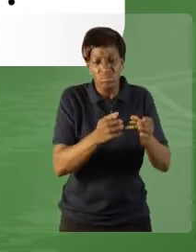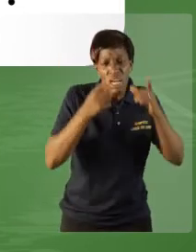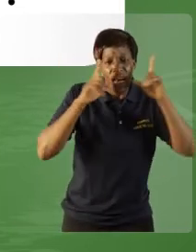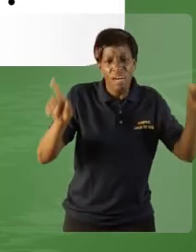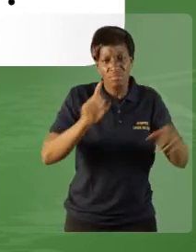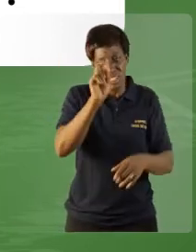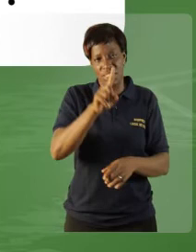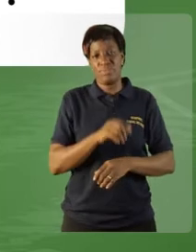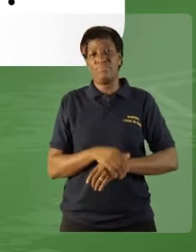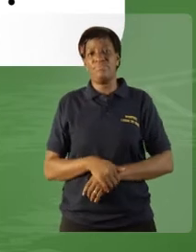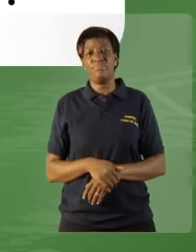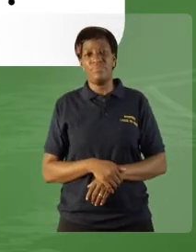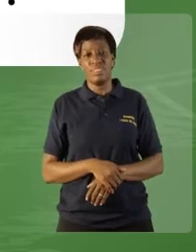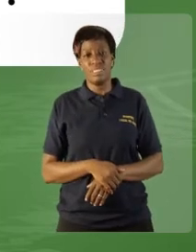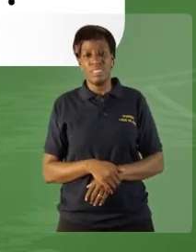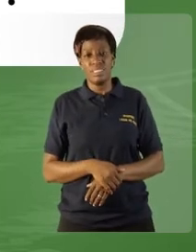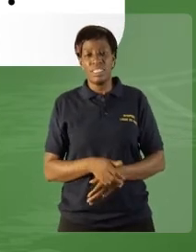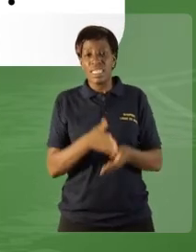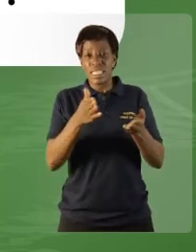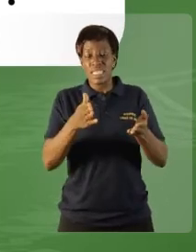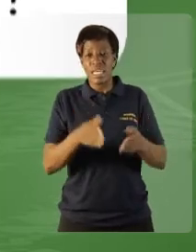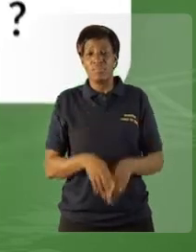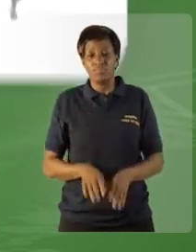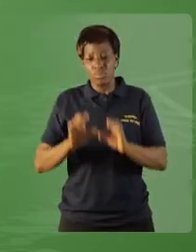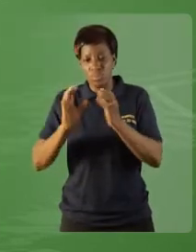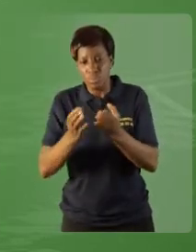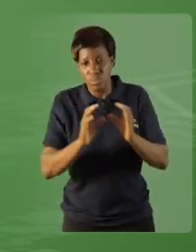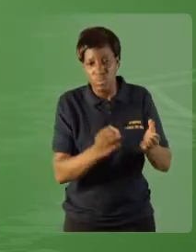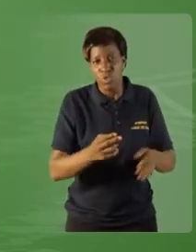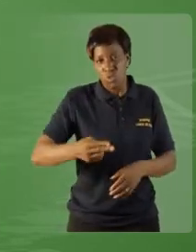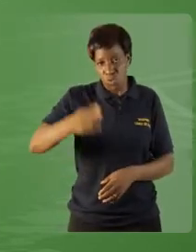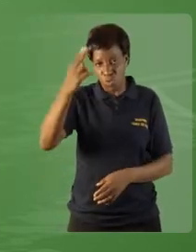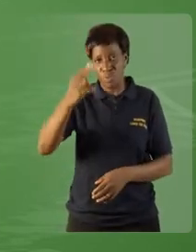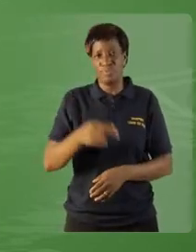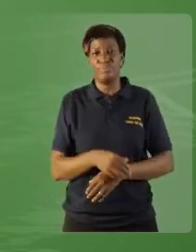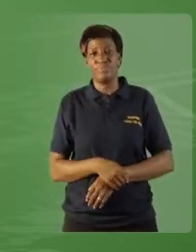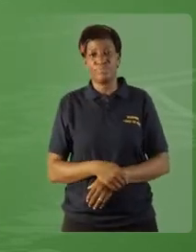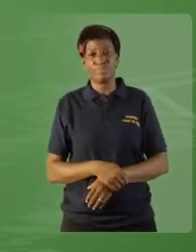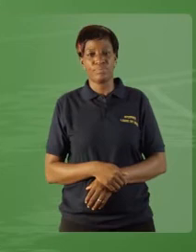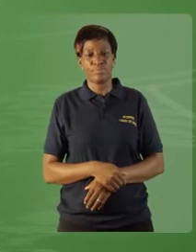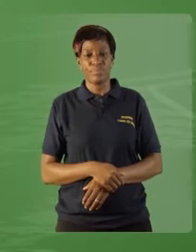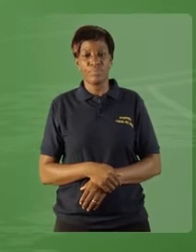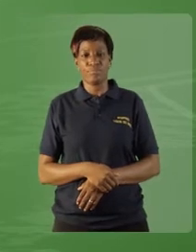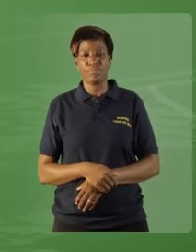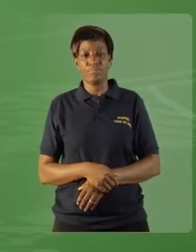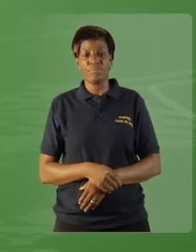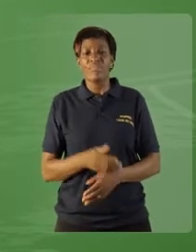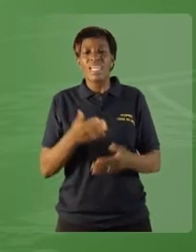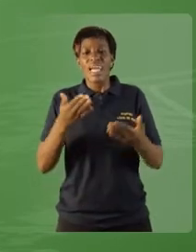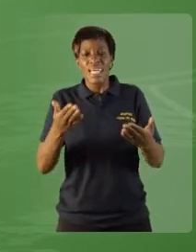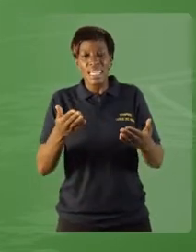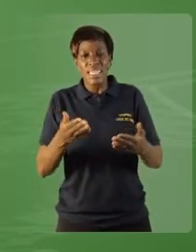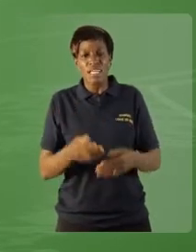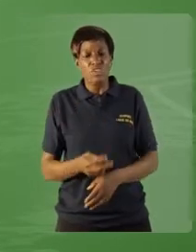C'est tout simplement le registre soutenu. Alors, quel est le souci du locuteur